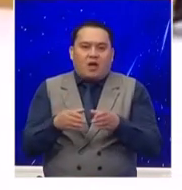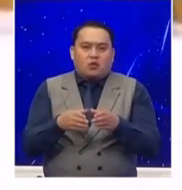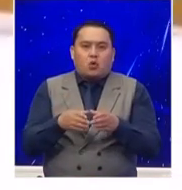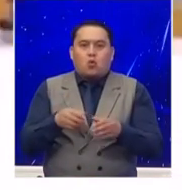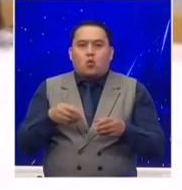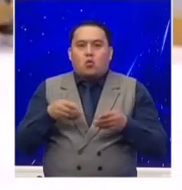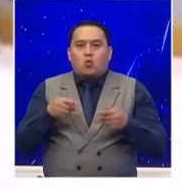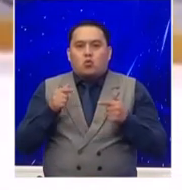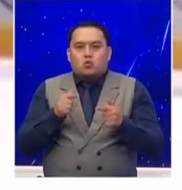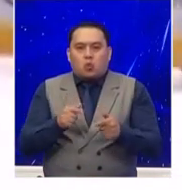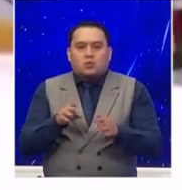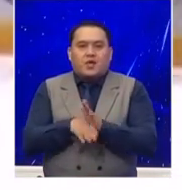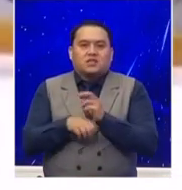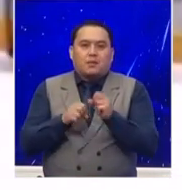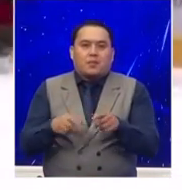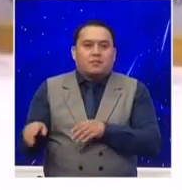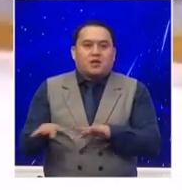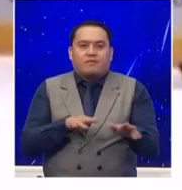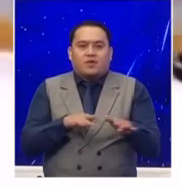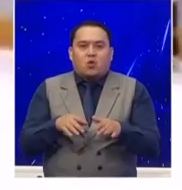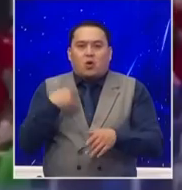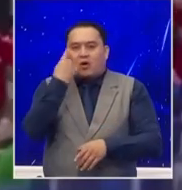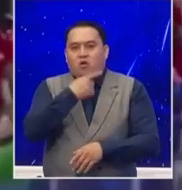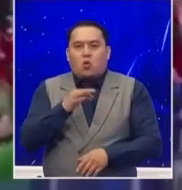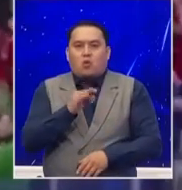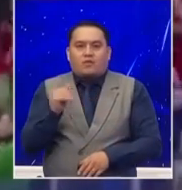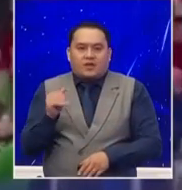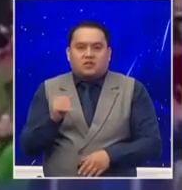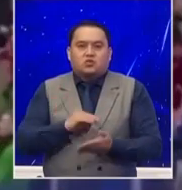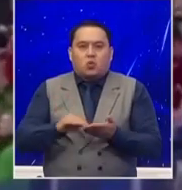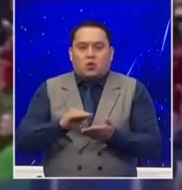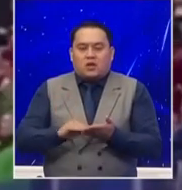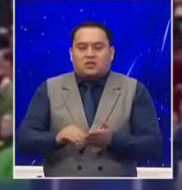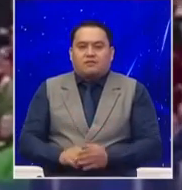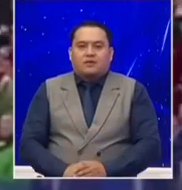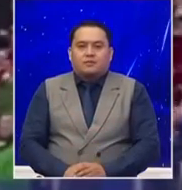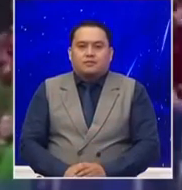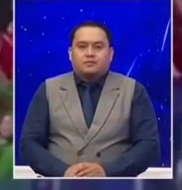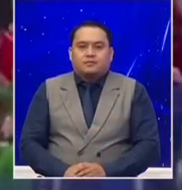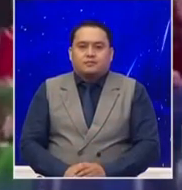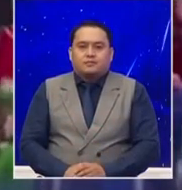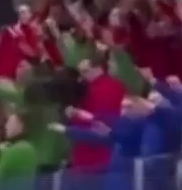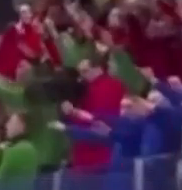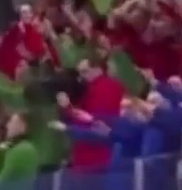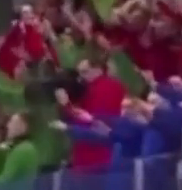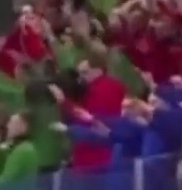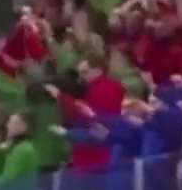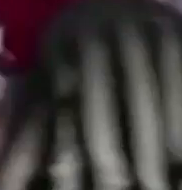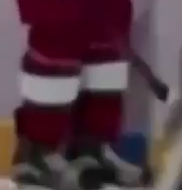под угрозой свобода и безопасность. Опасность перемещения игроков, официальных лиц, зрителей и журналистов.